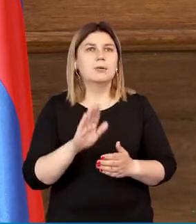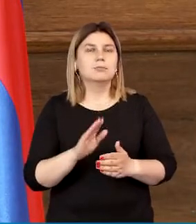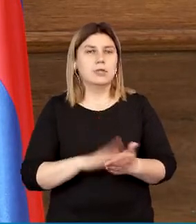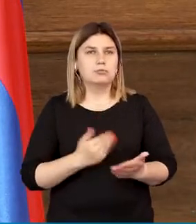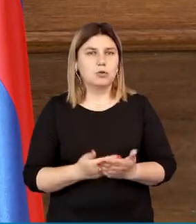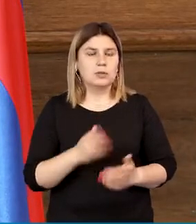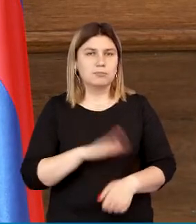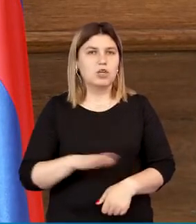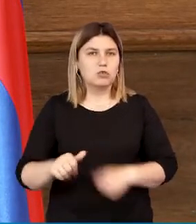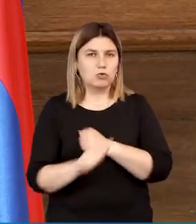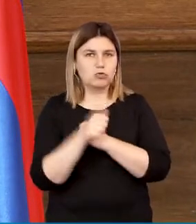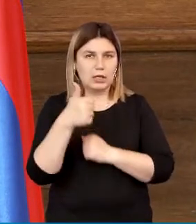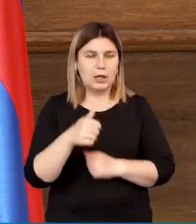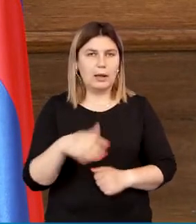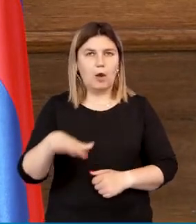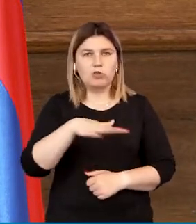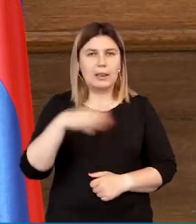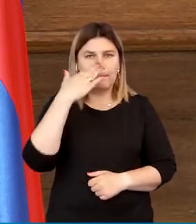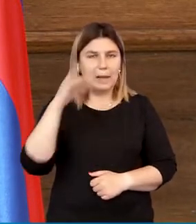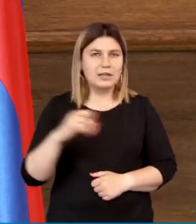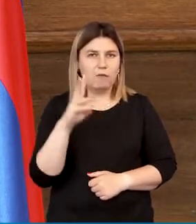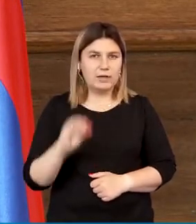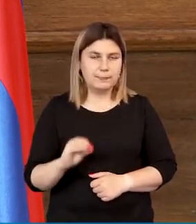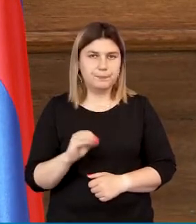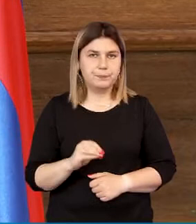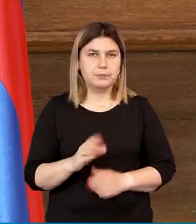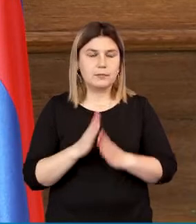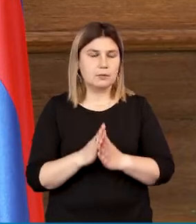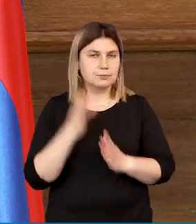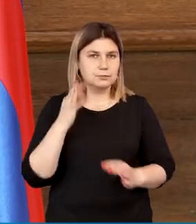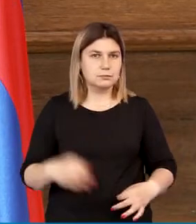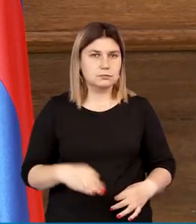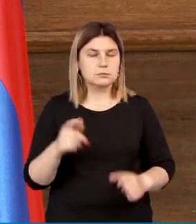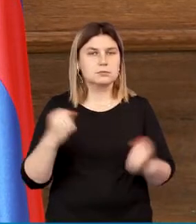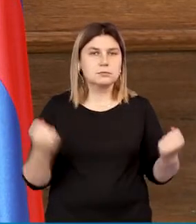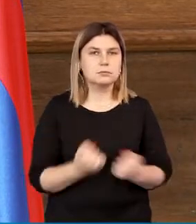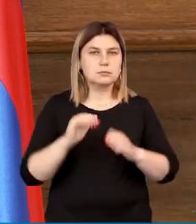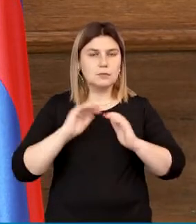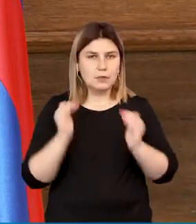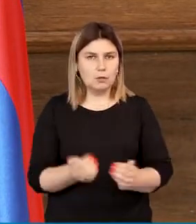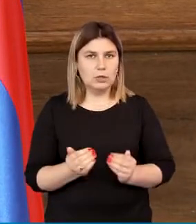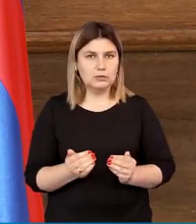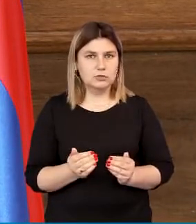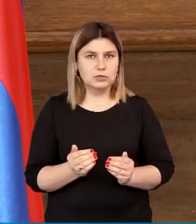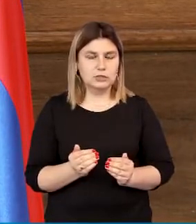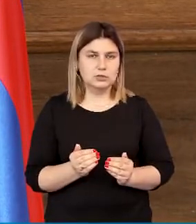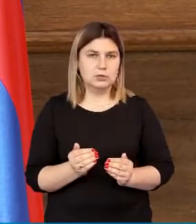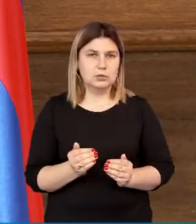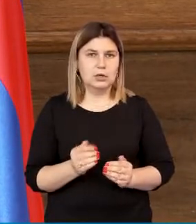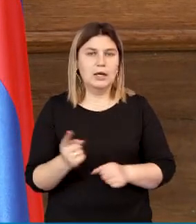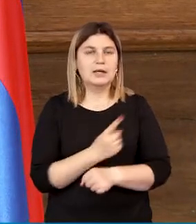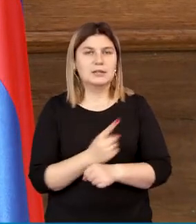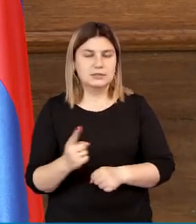osiedle Majowe. Proszę Państwa, staramy się ograniczyć do minimum